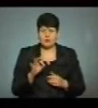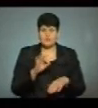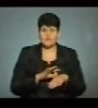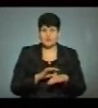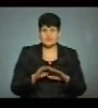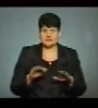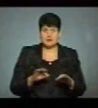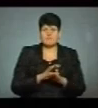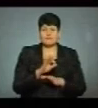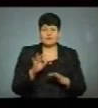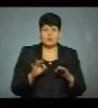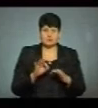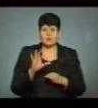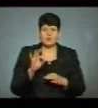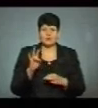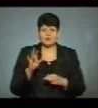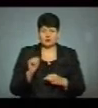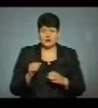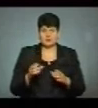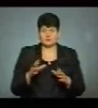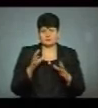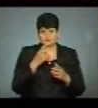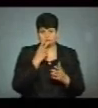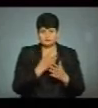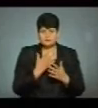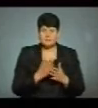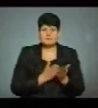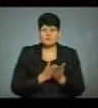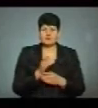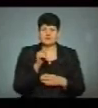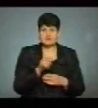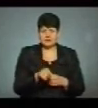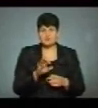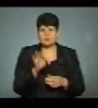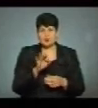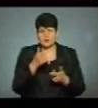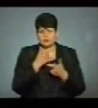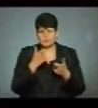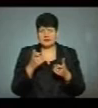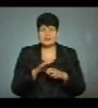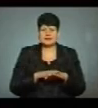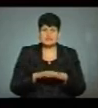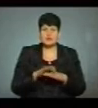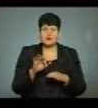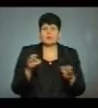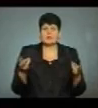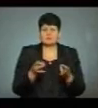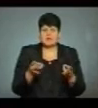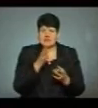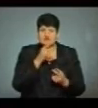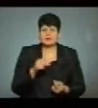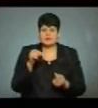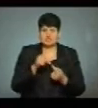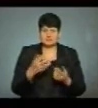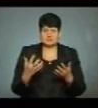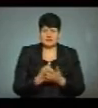цього фонду «Онкологія крупним планом» спрямований на те, щоб поінформувати населення про необхідність вчасного виявлення